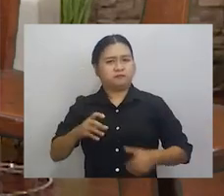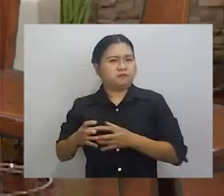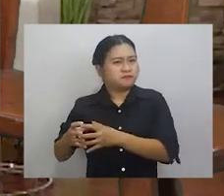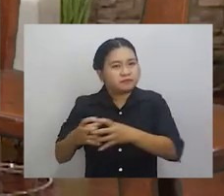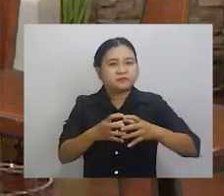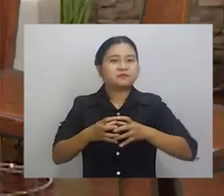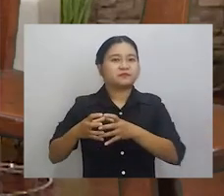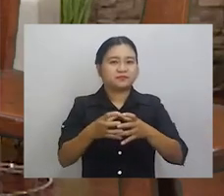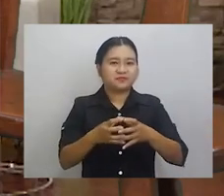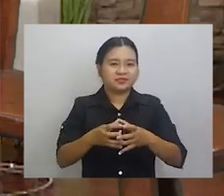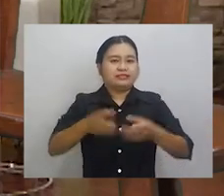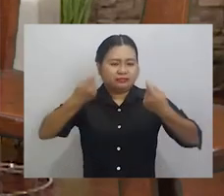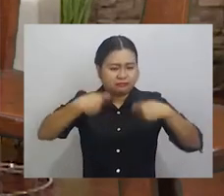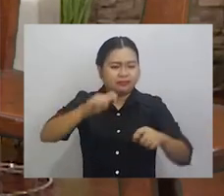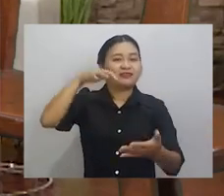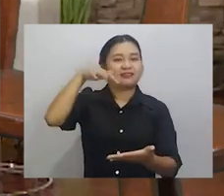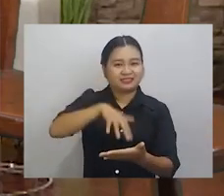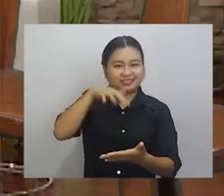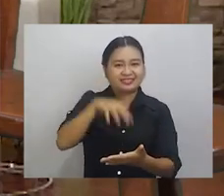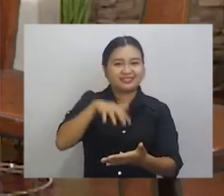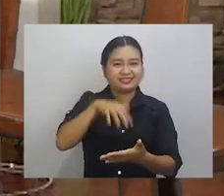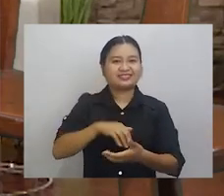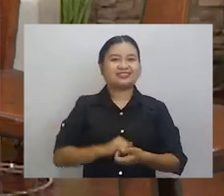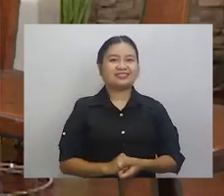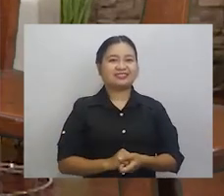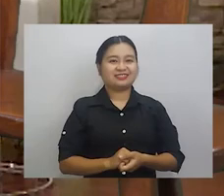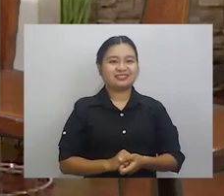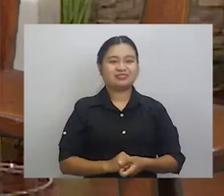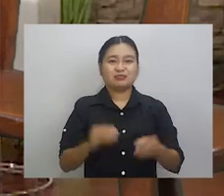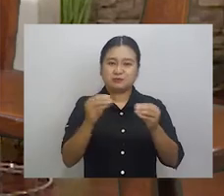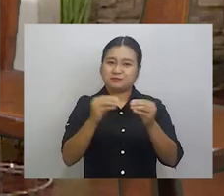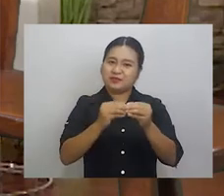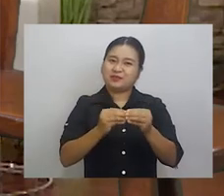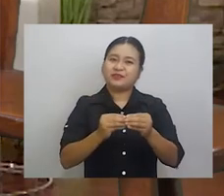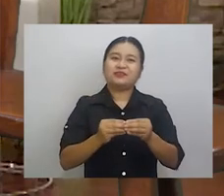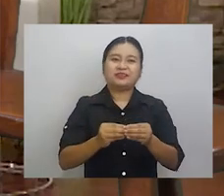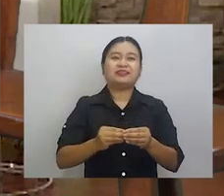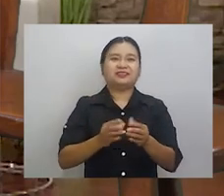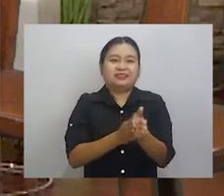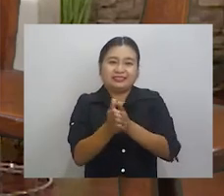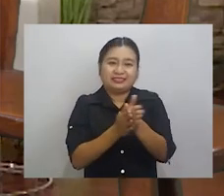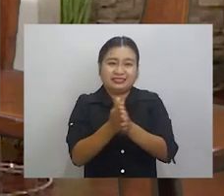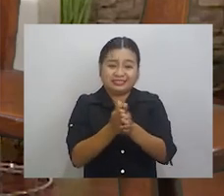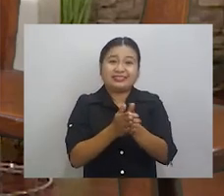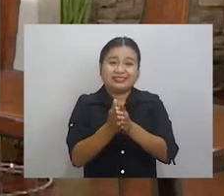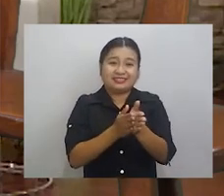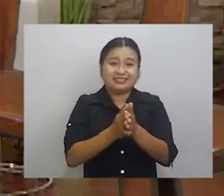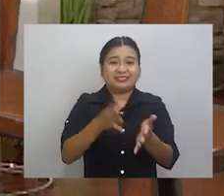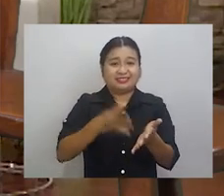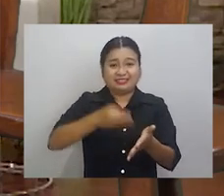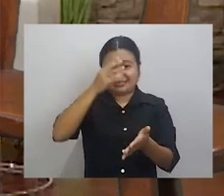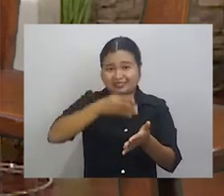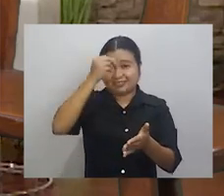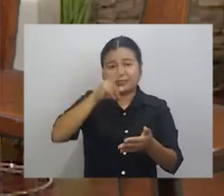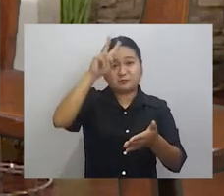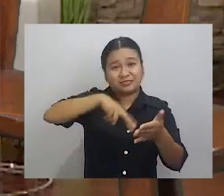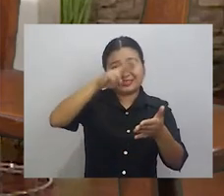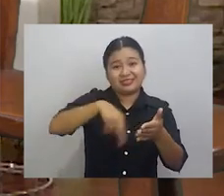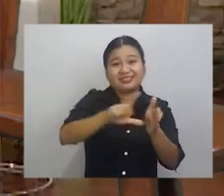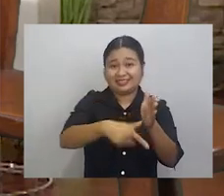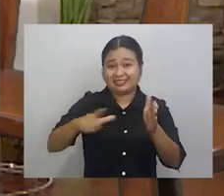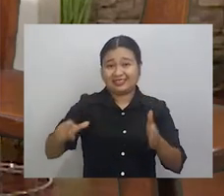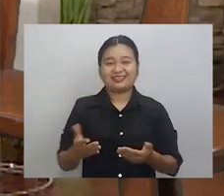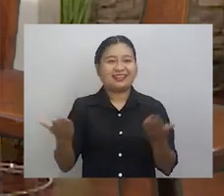sama-sama natin itong pag-aaralan. Maging malawak lamang sa pagbasa at panitikan. Dito lamang yan